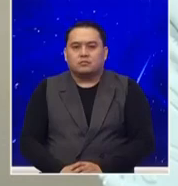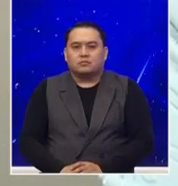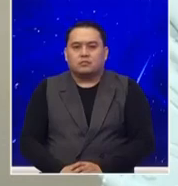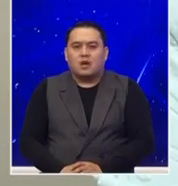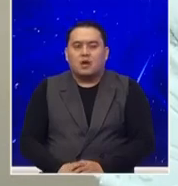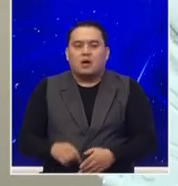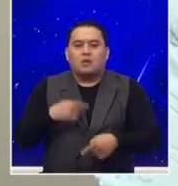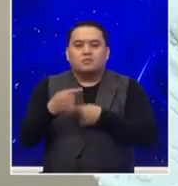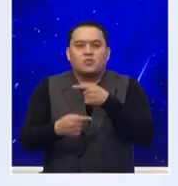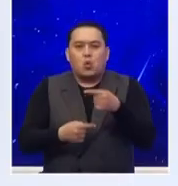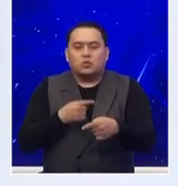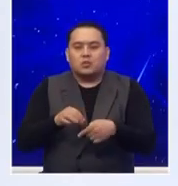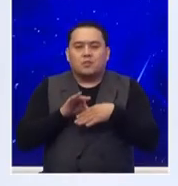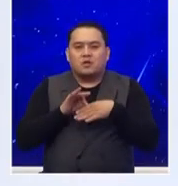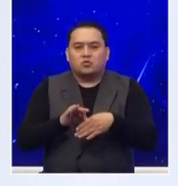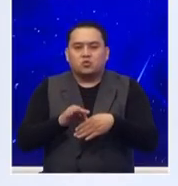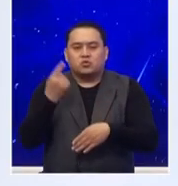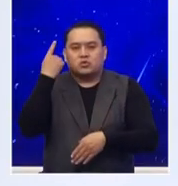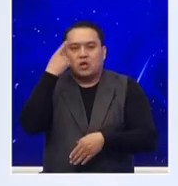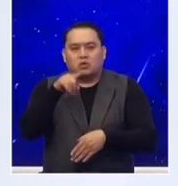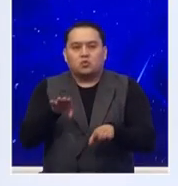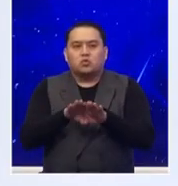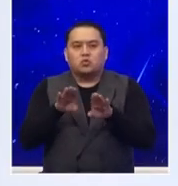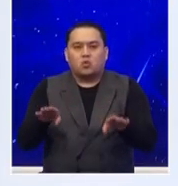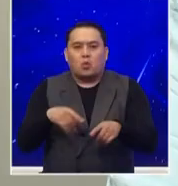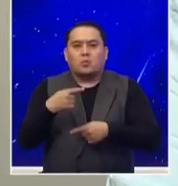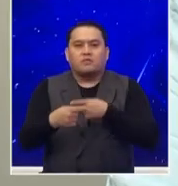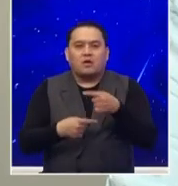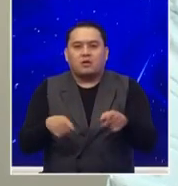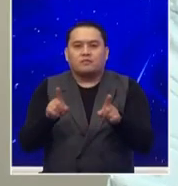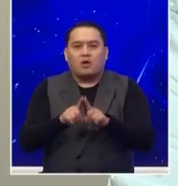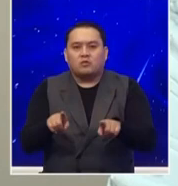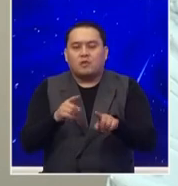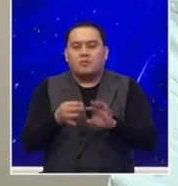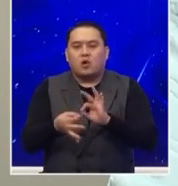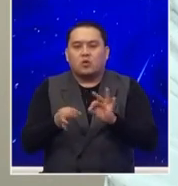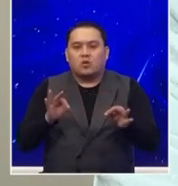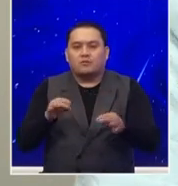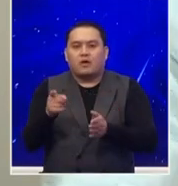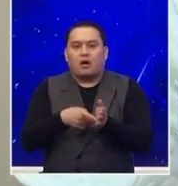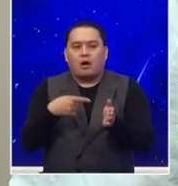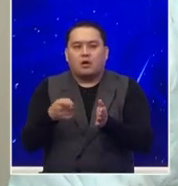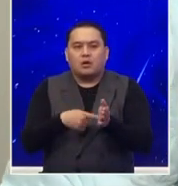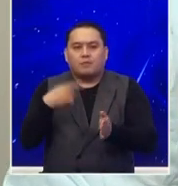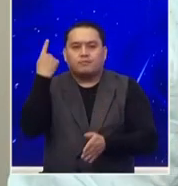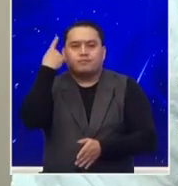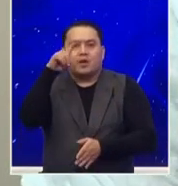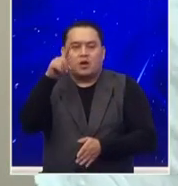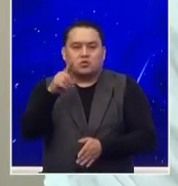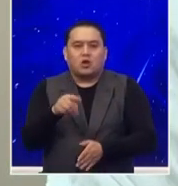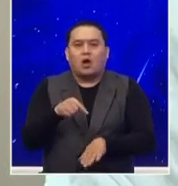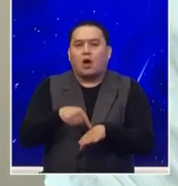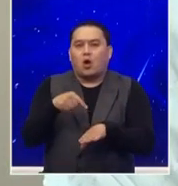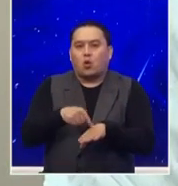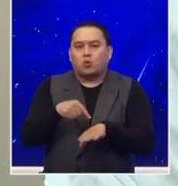Челлендж проходит успешно, как и задумали. Ту цепочку, которую мы запустили, подхватили поэты из Караганды. Появилось трепетное